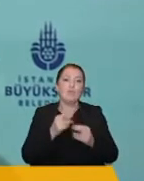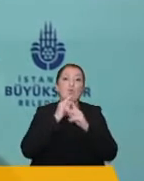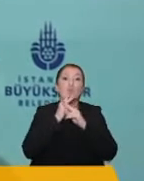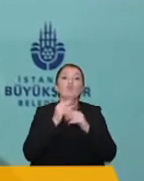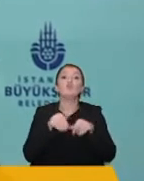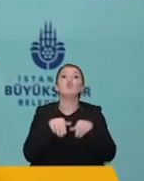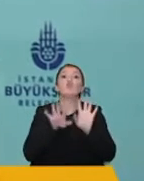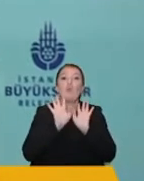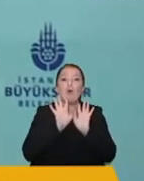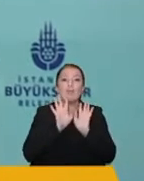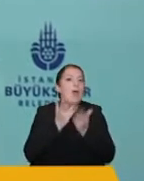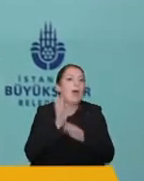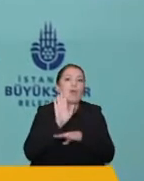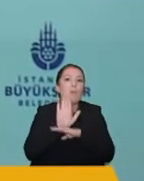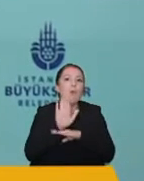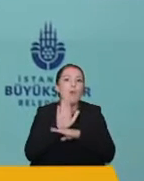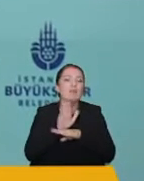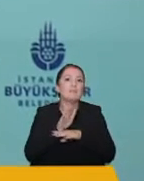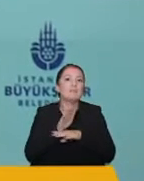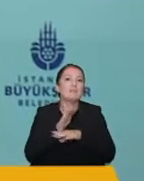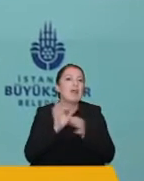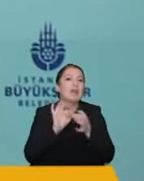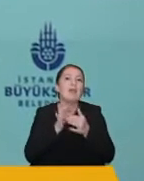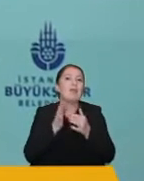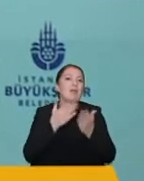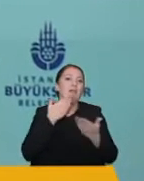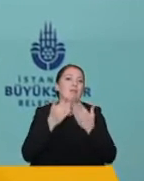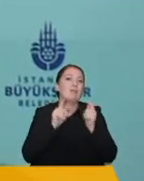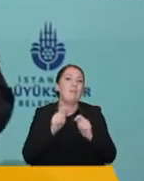Konuşmuyorsak o zaman demokrasiden niye bahsedelim?